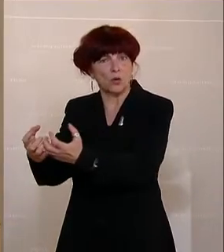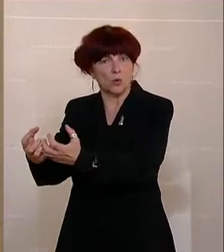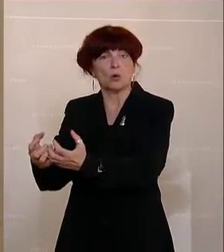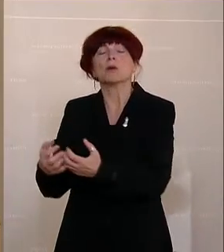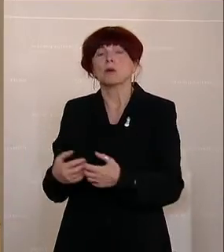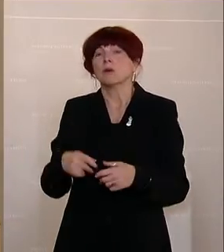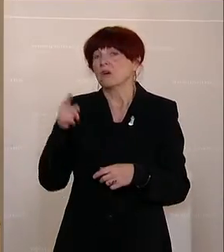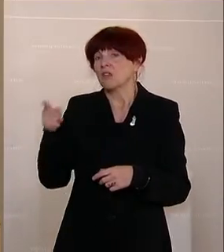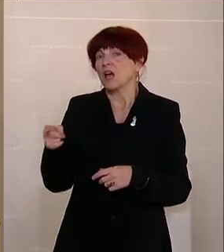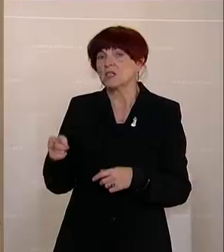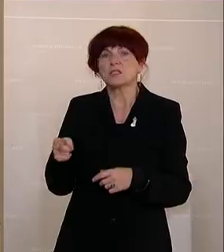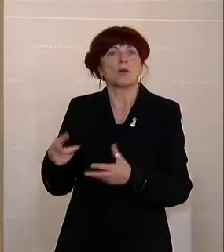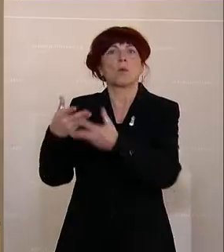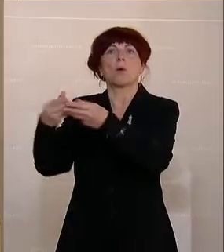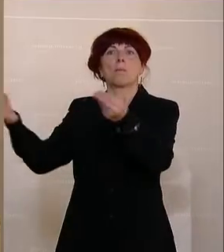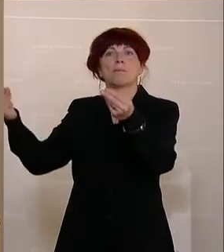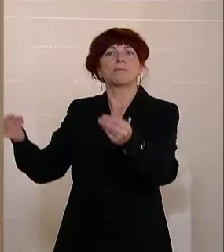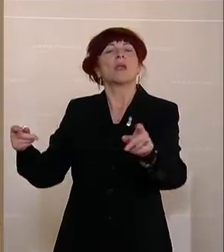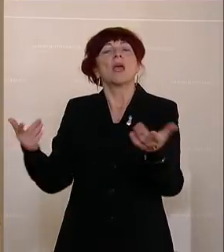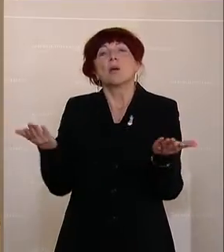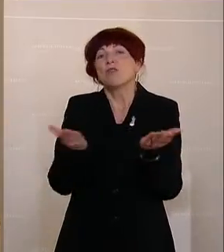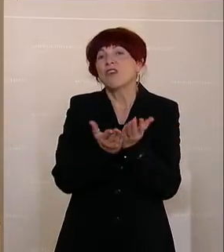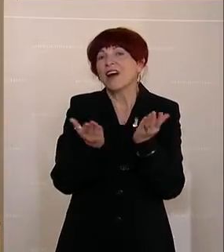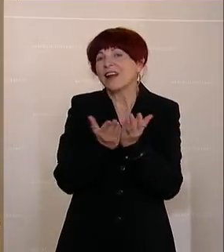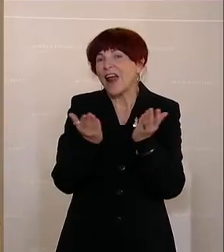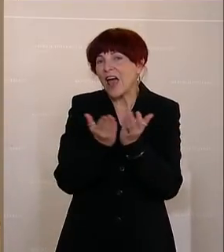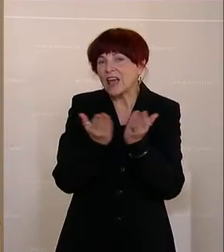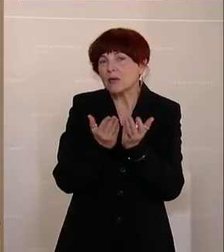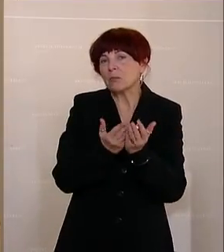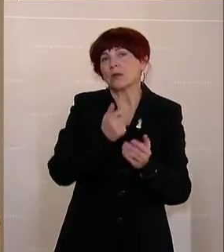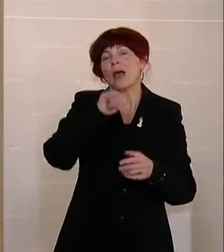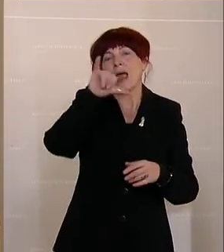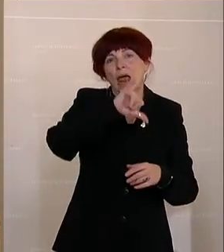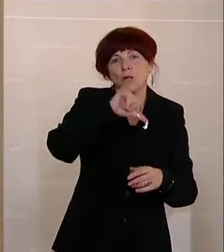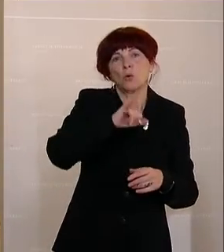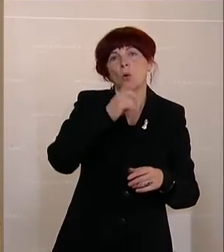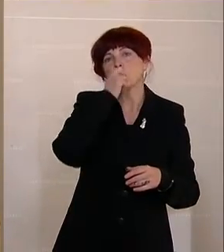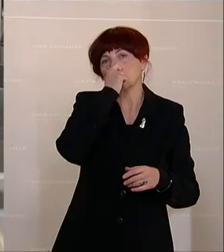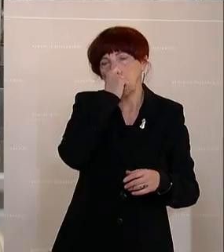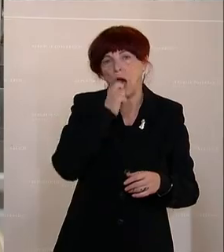Welten, verpufft im Vergleich mit den Fossilförderungen. Ich möchte Ihnen das nochmal hier zeigen.